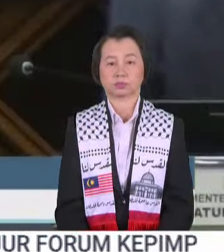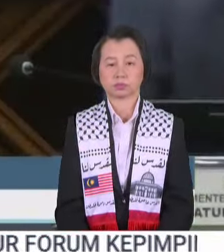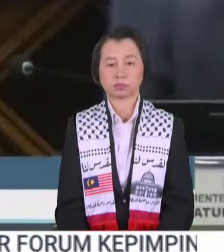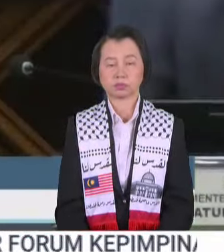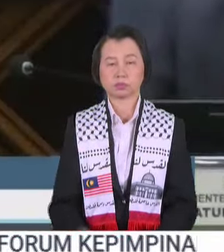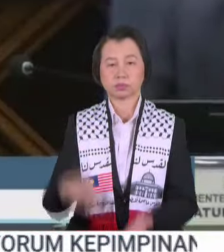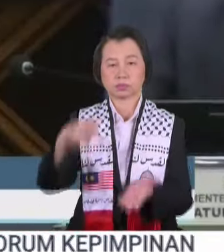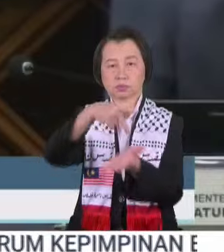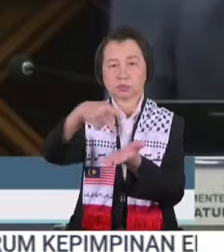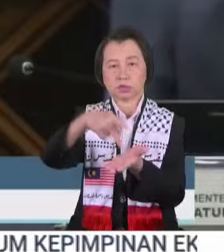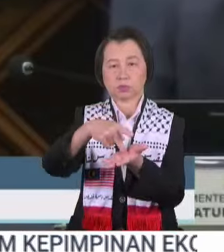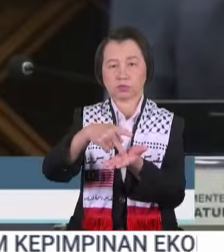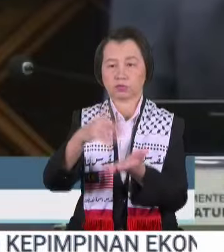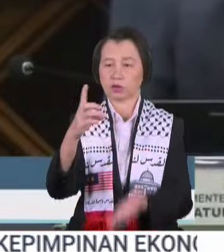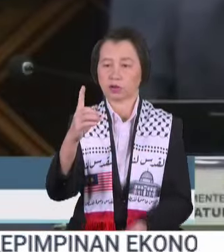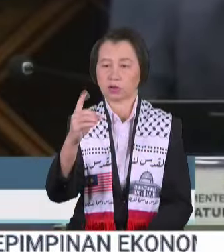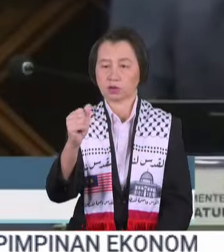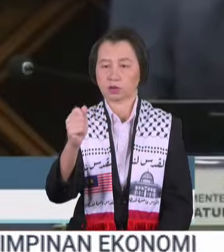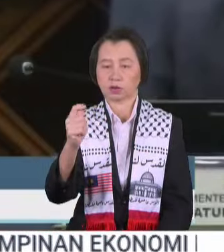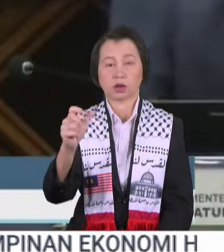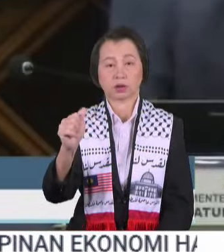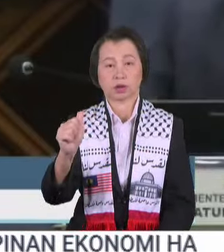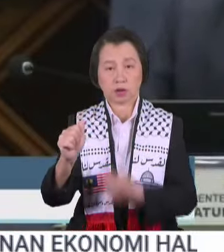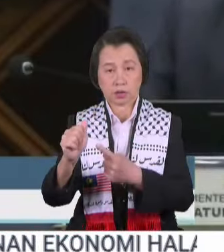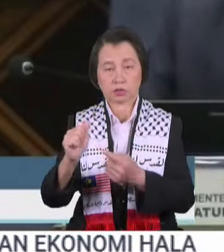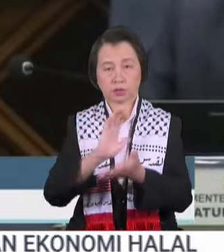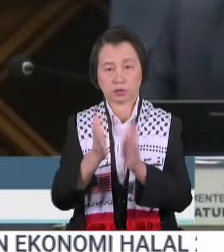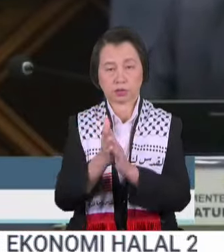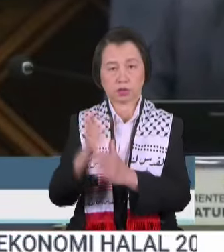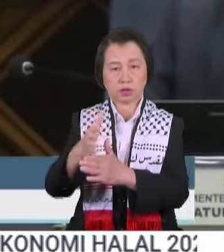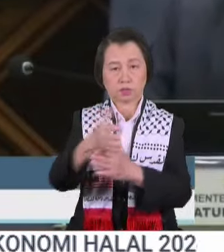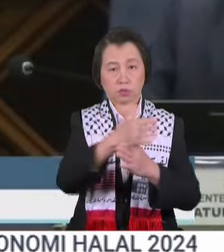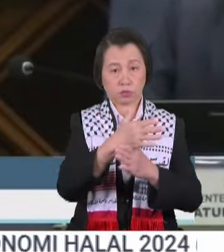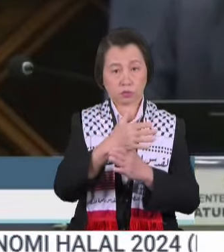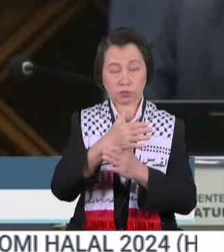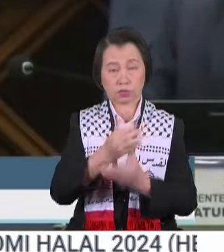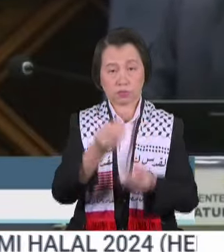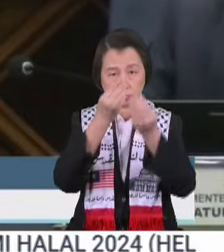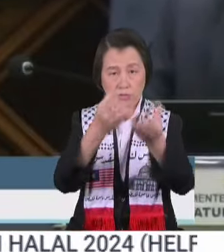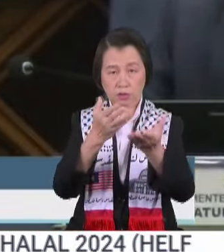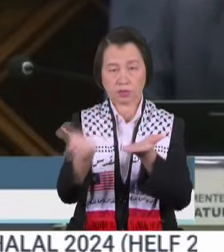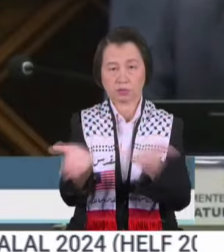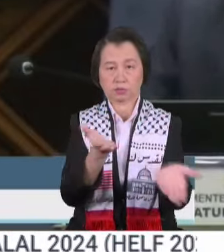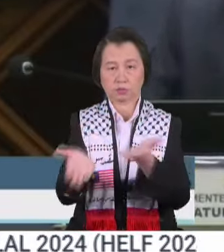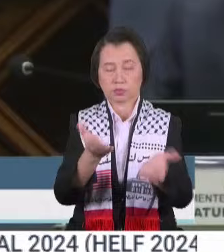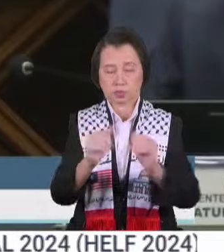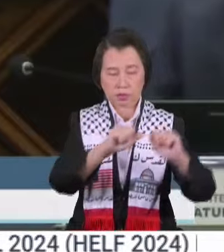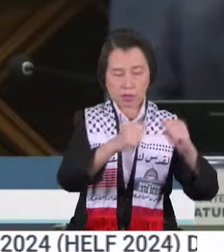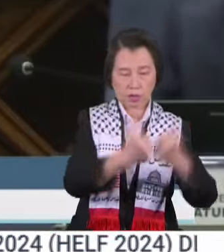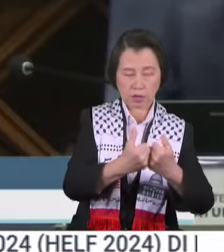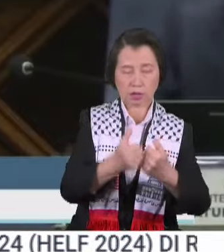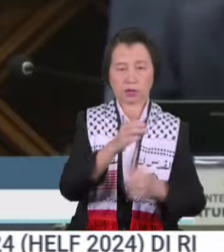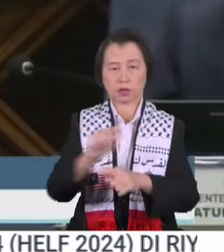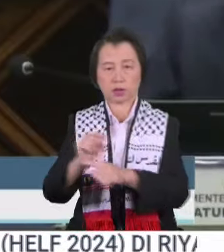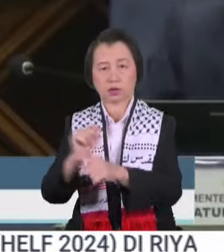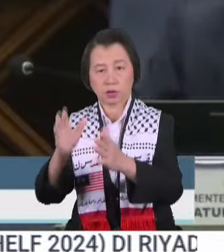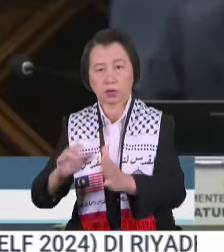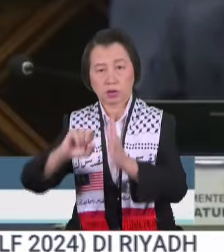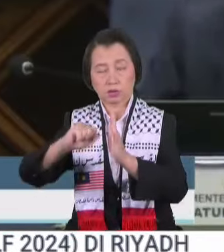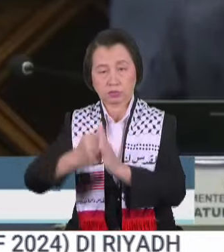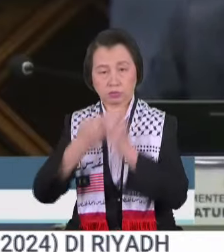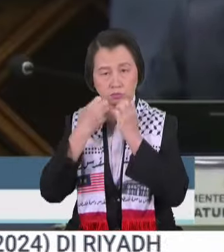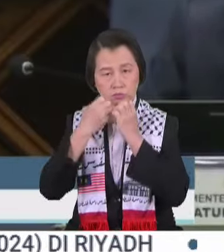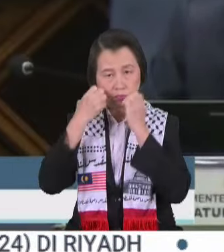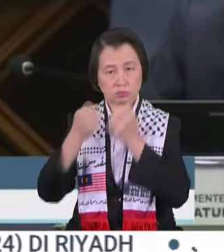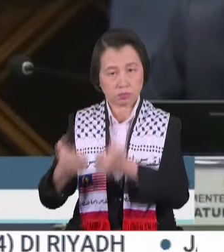Pusat data ini akan menjadi platform jaringan strategik perkongsian maklumat dan perkhidmatan antara agensi dengan penggunaan sumber yang